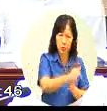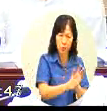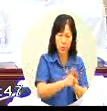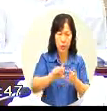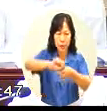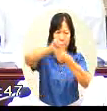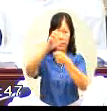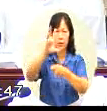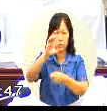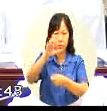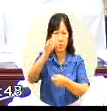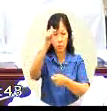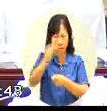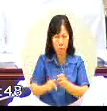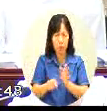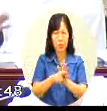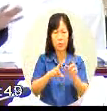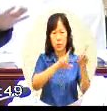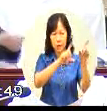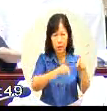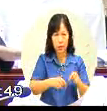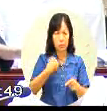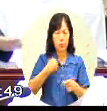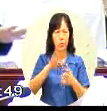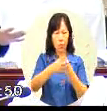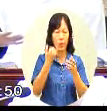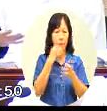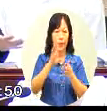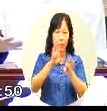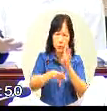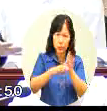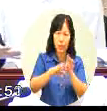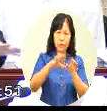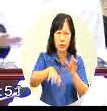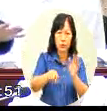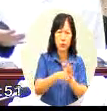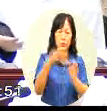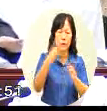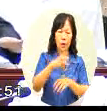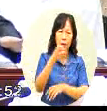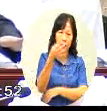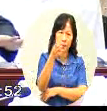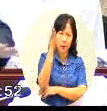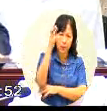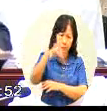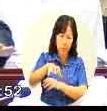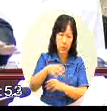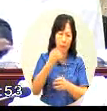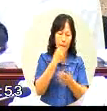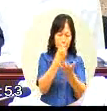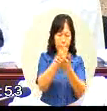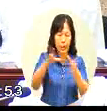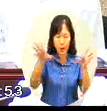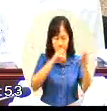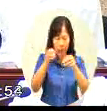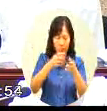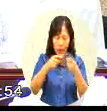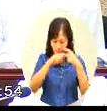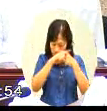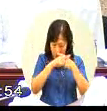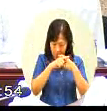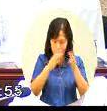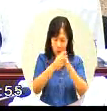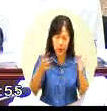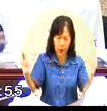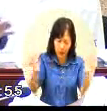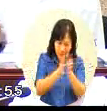到99亿，是依据我们税监处还有我们财政局各方的资料研究 study